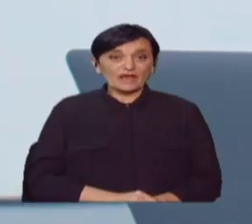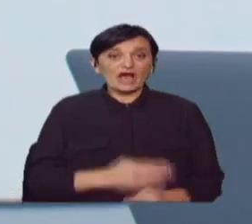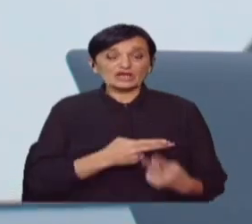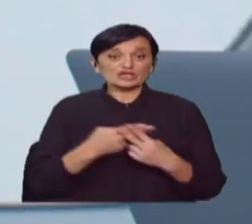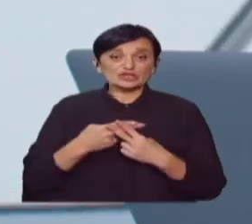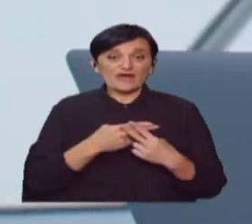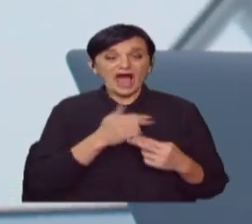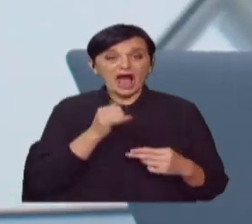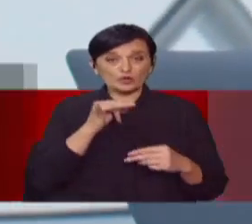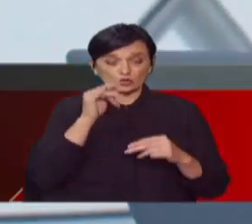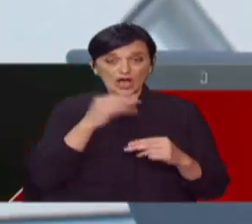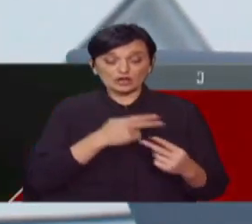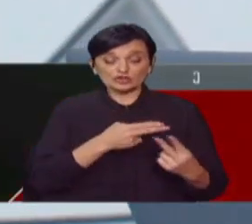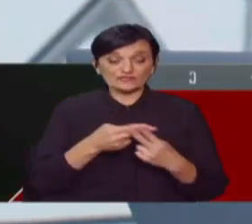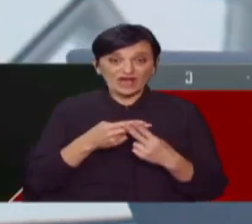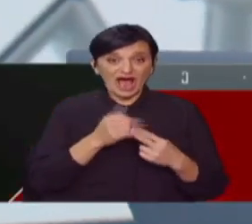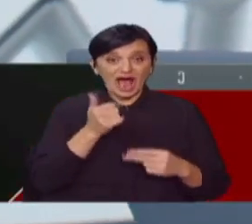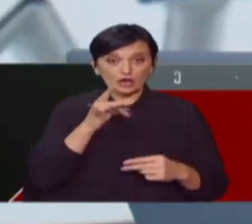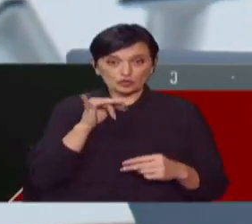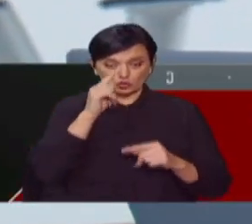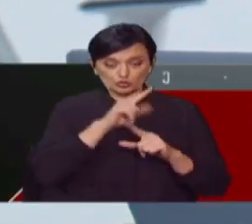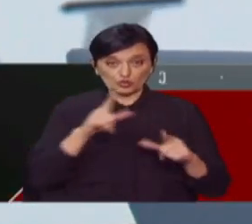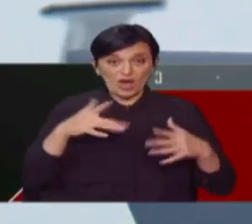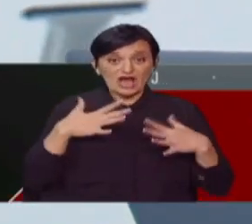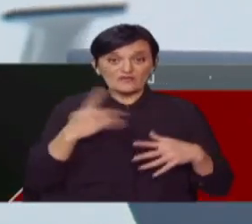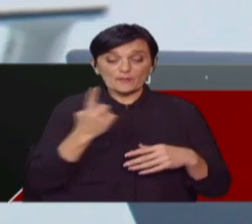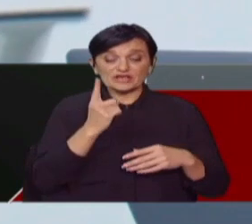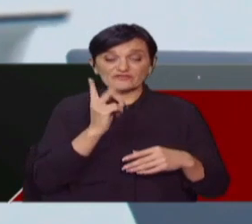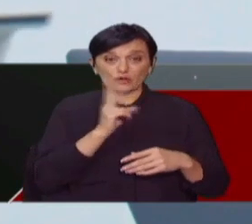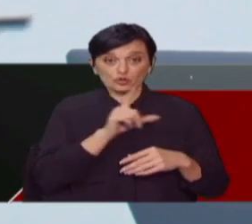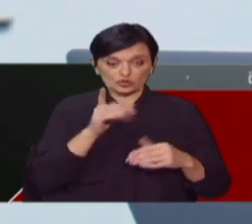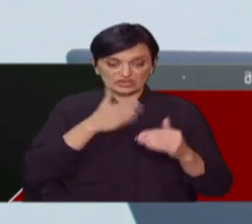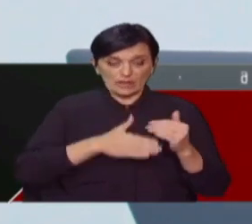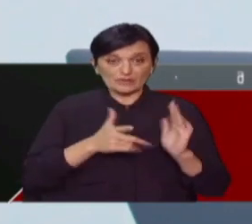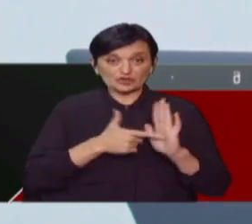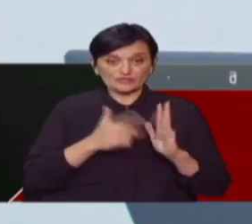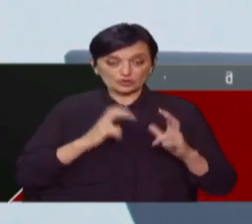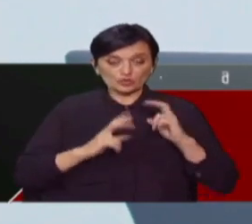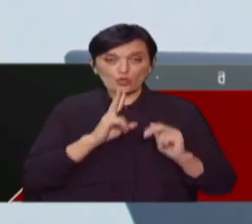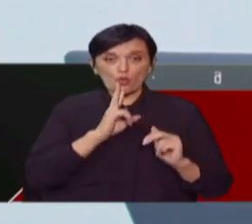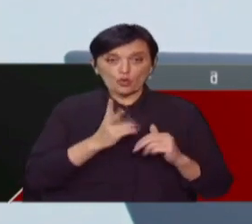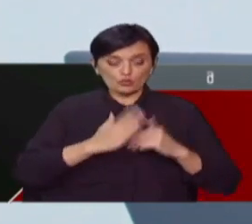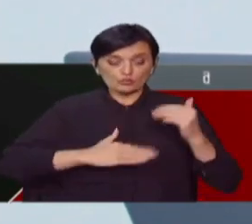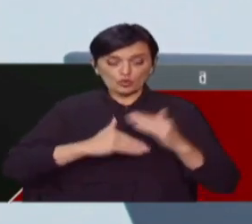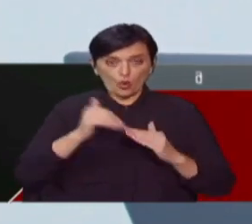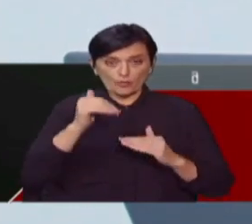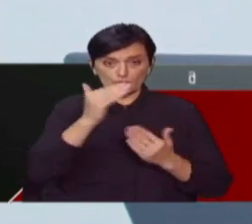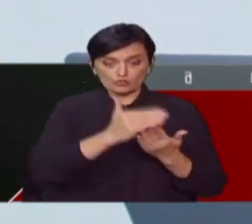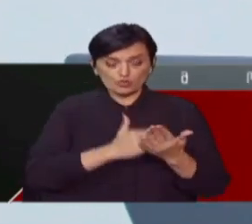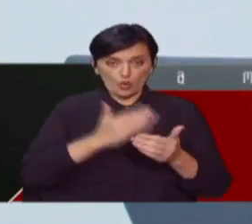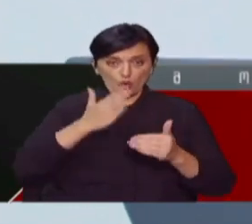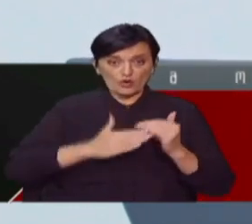შვეიცარიული აგრარულ სკოლა, შვეიცარიულ აგრარულ სკოლას კავკასიას წელს პირველი კურსი დამთავრებულები ყავს 7 სტუდენტმა ორწლიანი პროფესიული პროგრამა